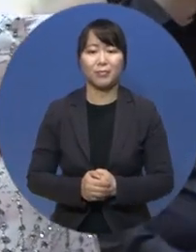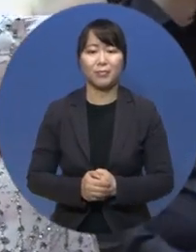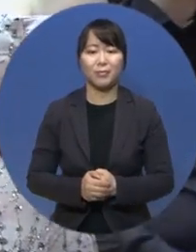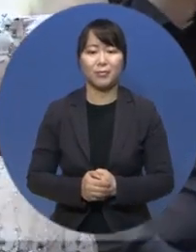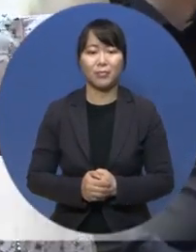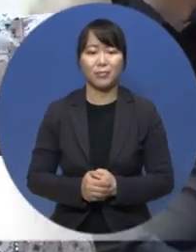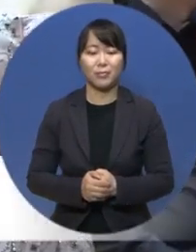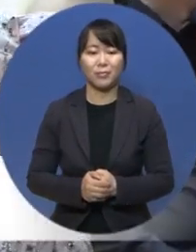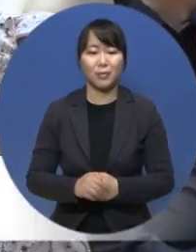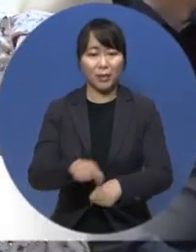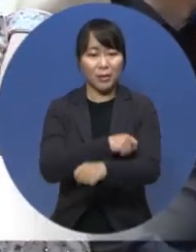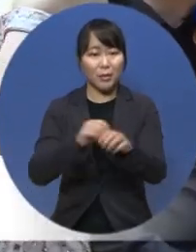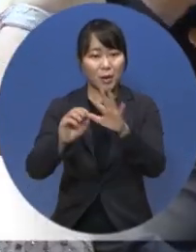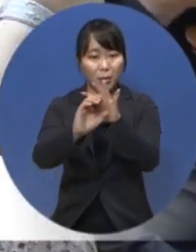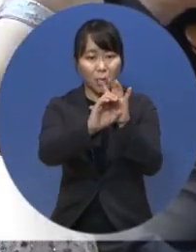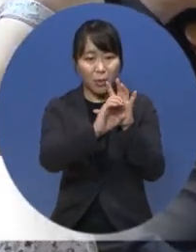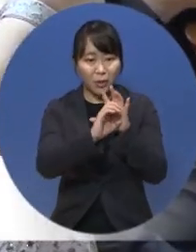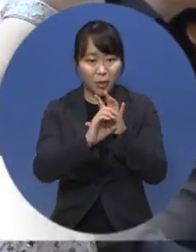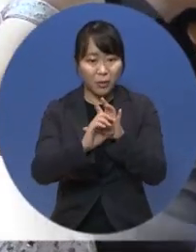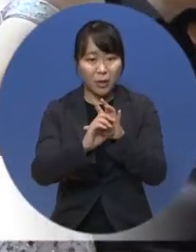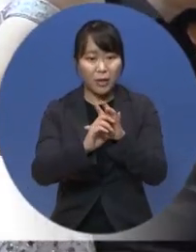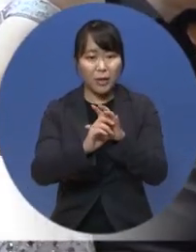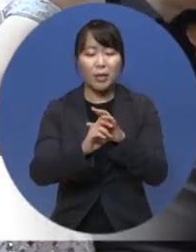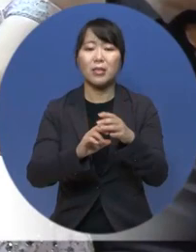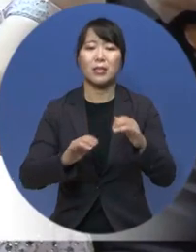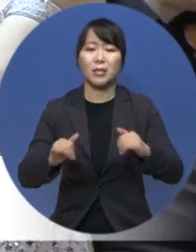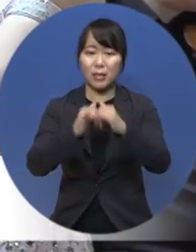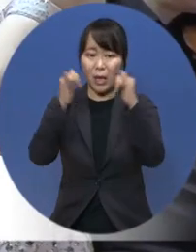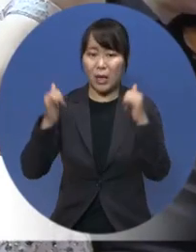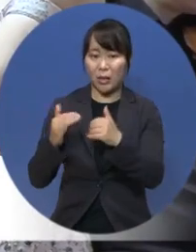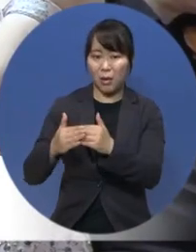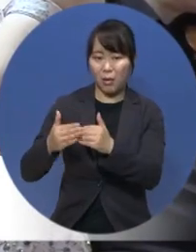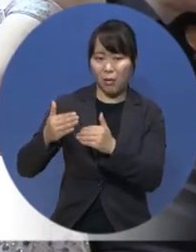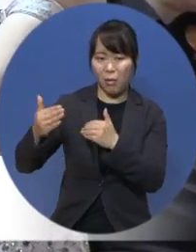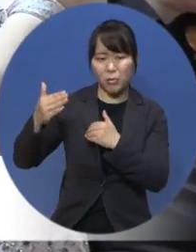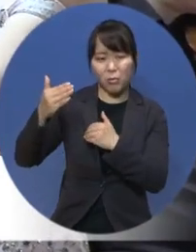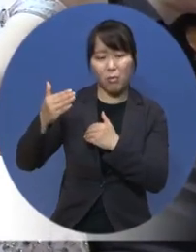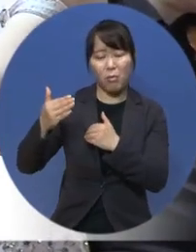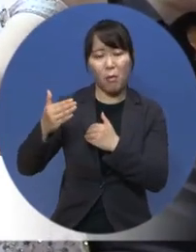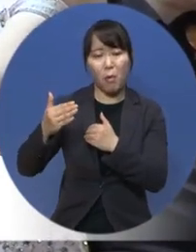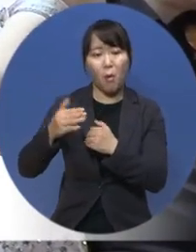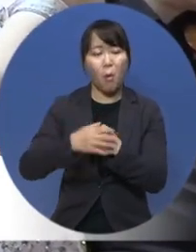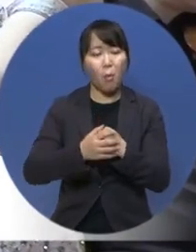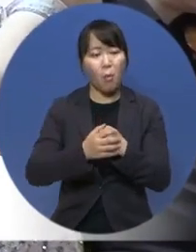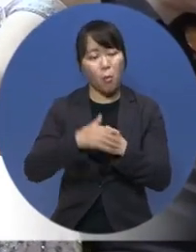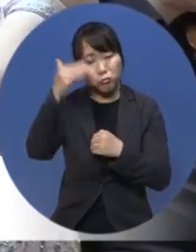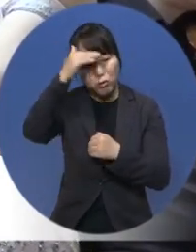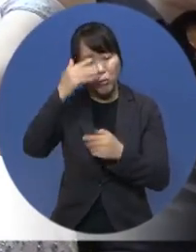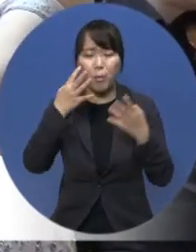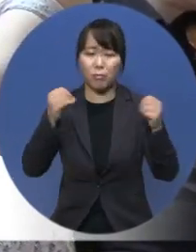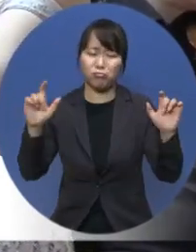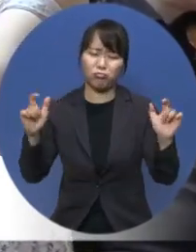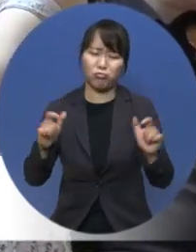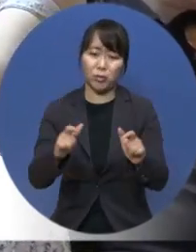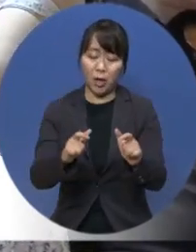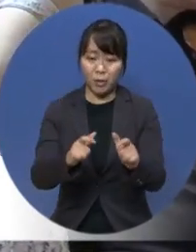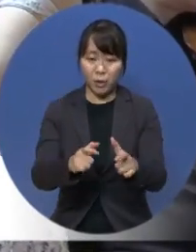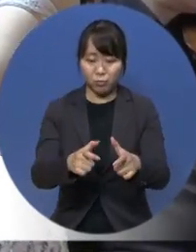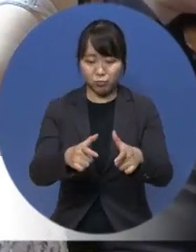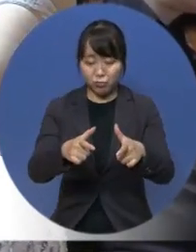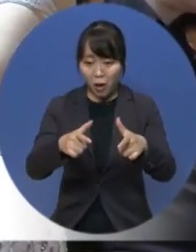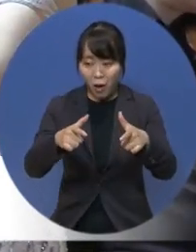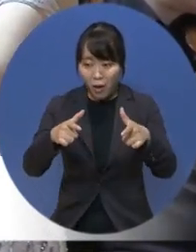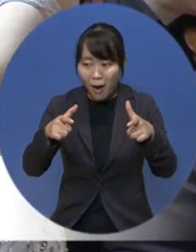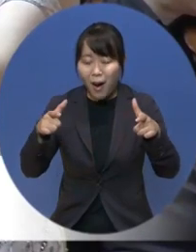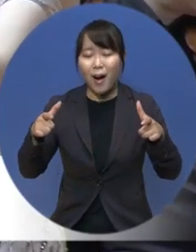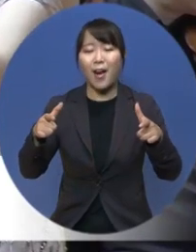펠리 즈 코로나 1 9의 2 사회적 거리두기 로 해서 이제 공연이 많이 없어졌는데 극우 면들이 제 색녀 남의 있어서 초